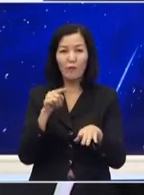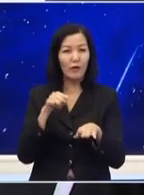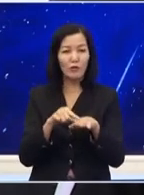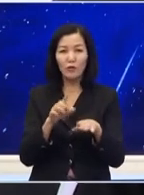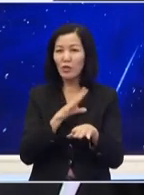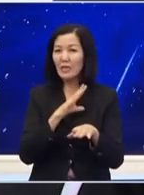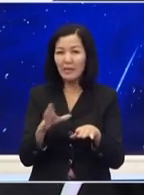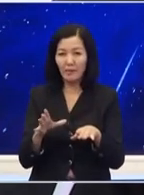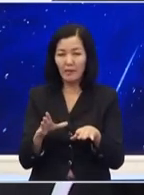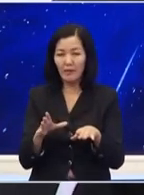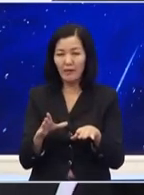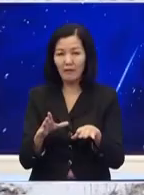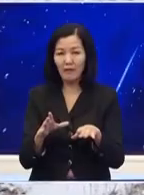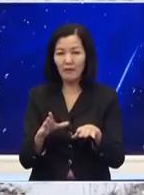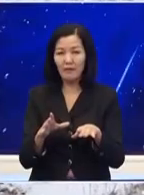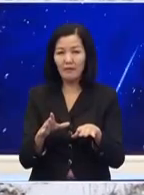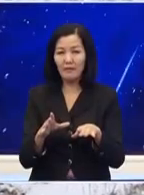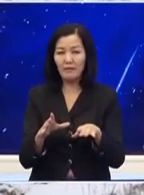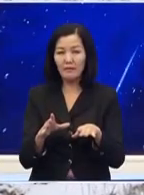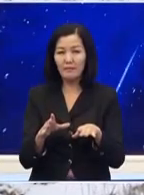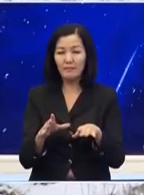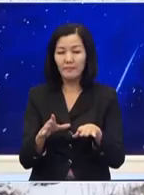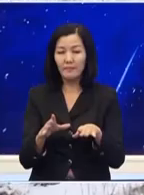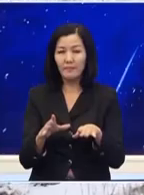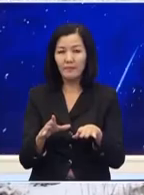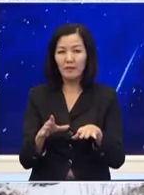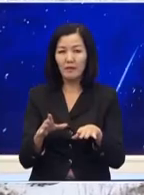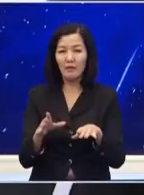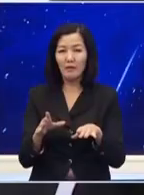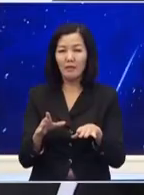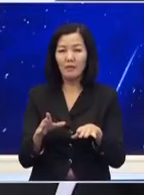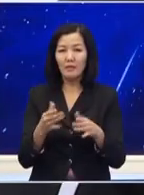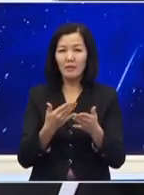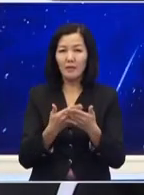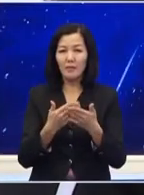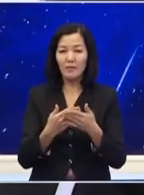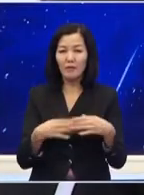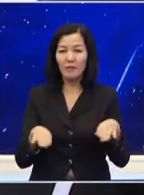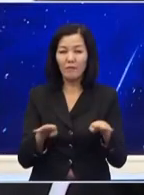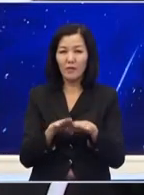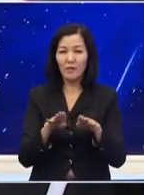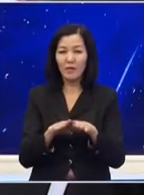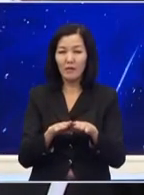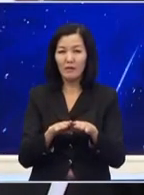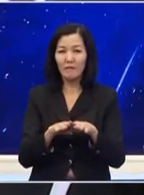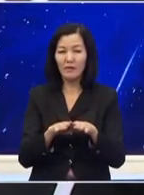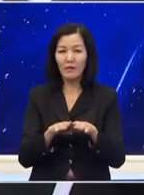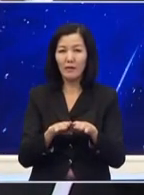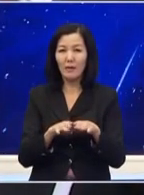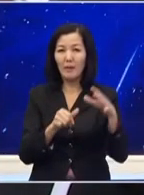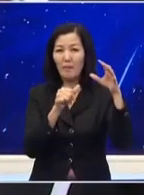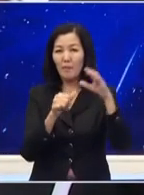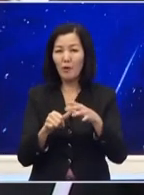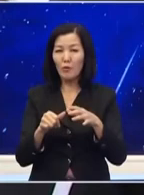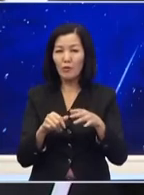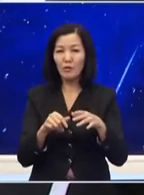как в парапланеризме, таких ощущений не испытываешь нигде. Никогда не бывает двух одинаковых полетов, потому что условия, воздух, он